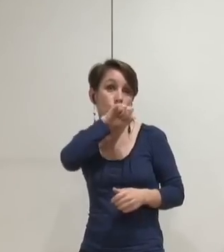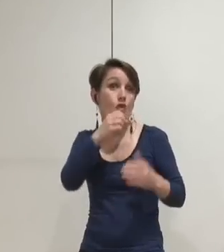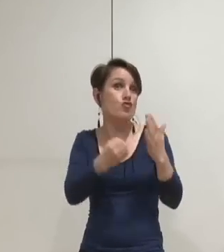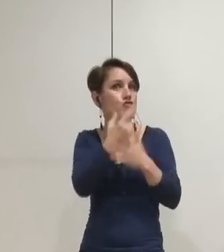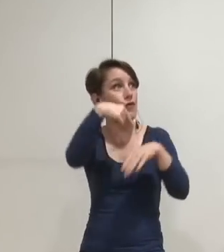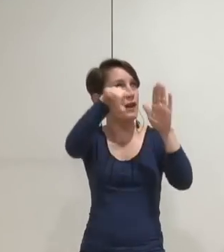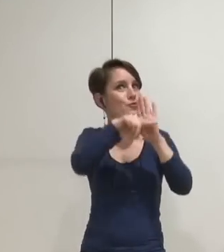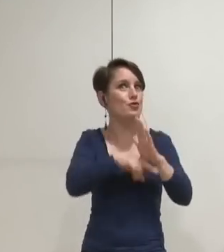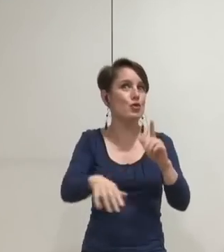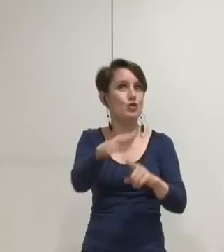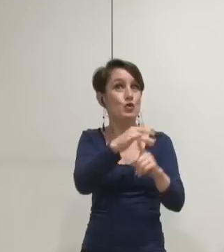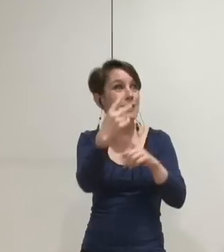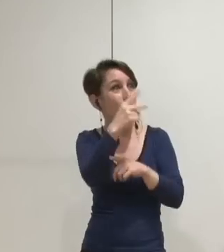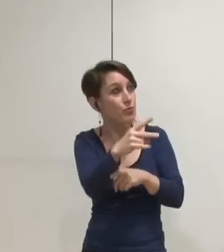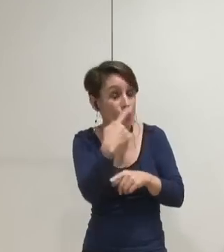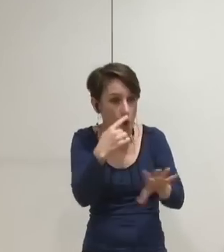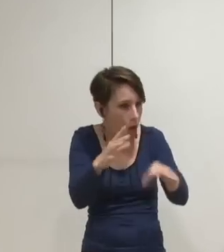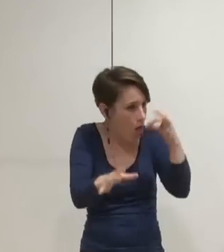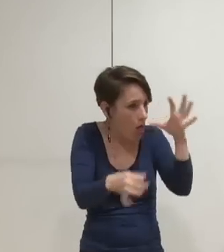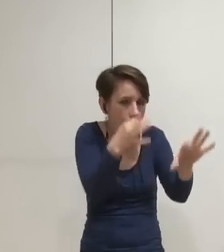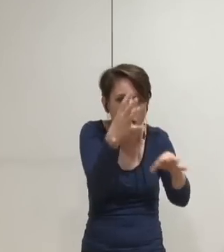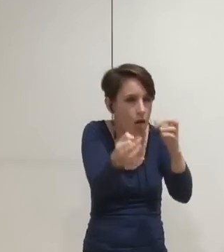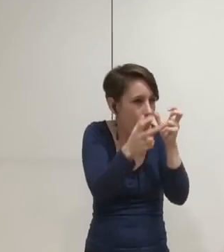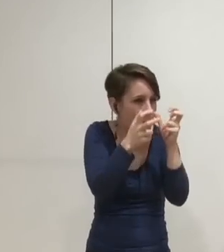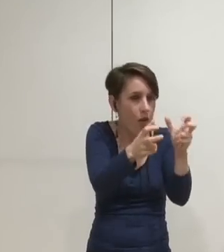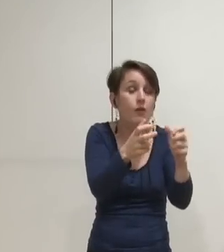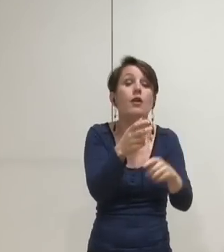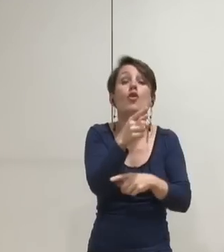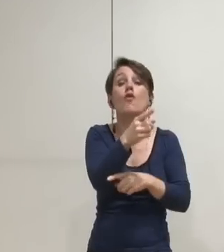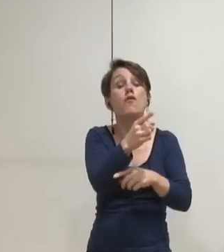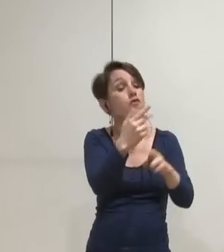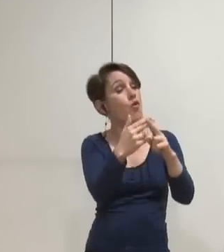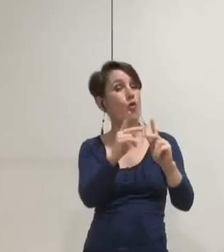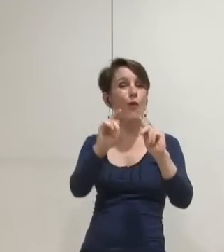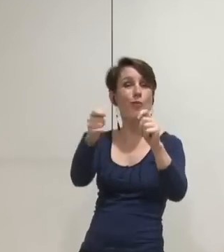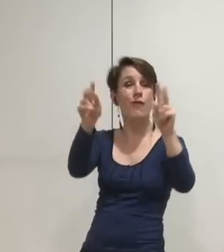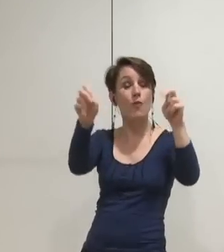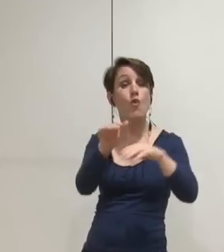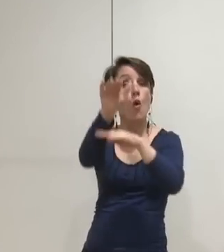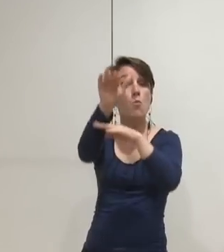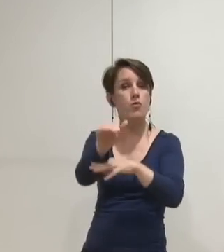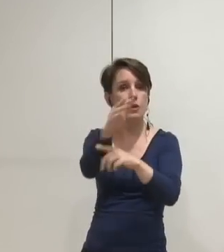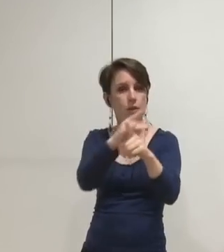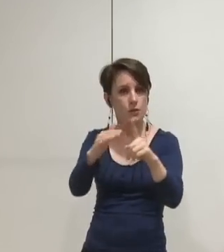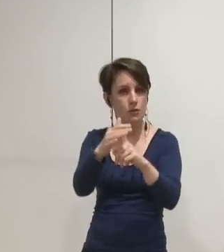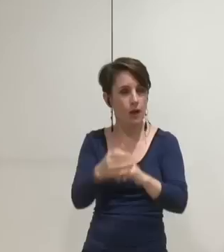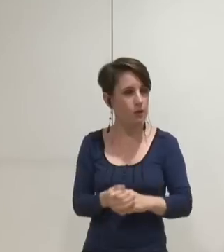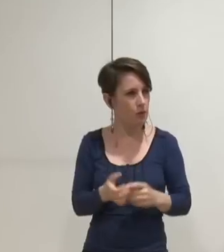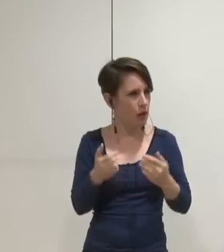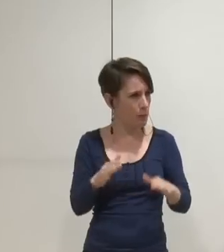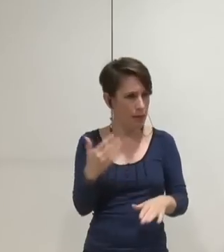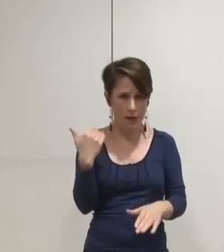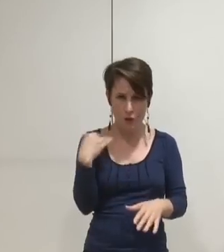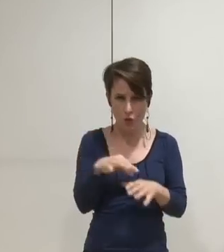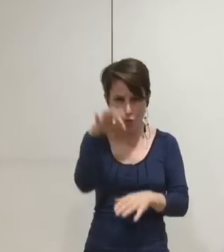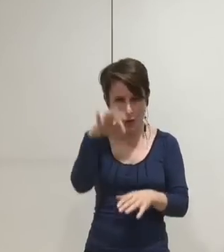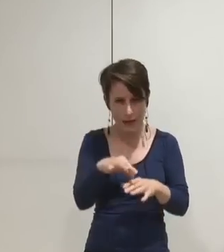promis de mettre en œuvre vous appelez cela le bouclier social pourtant depuis votre élection ce sujet est le